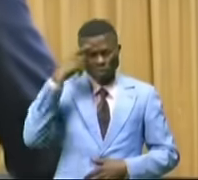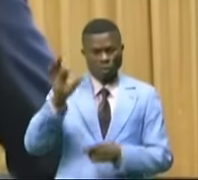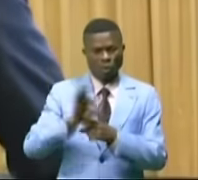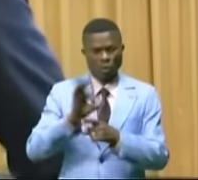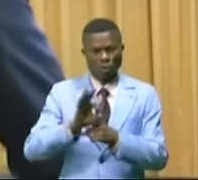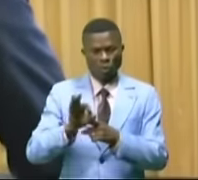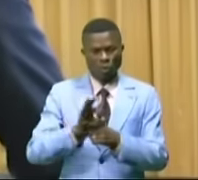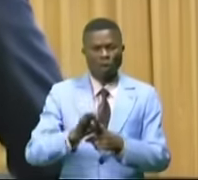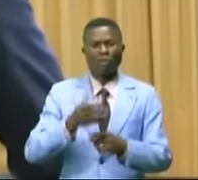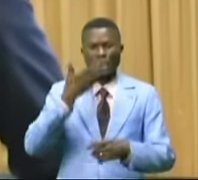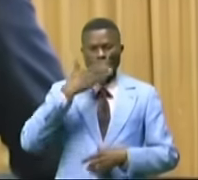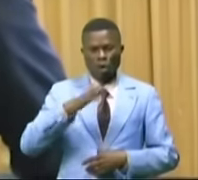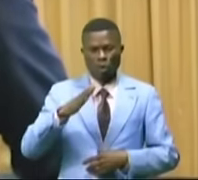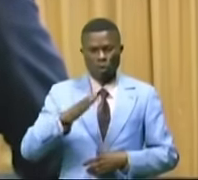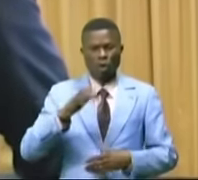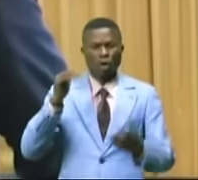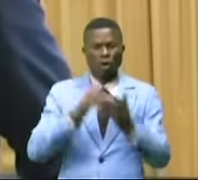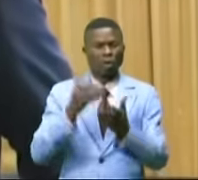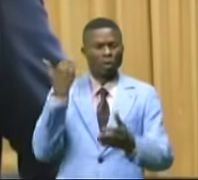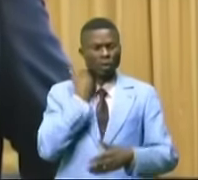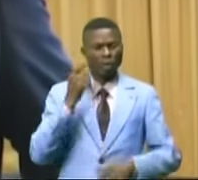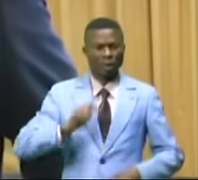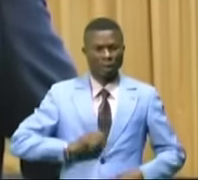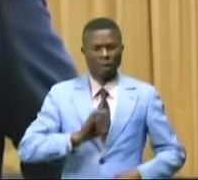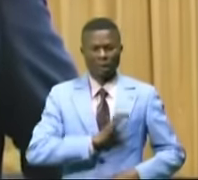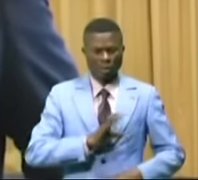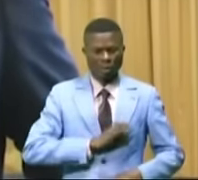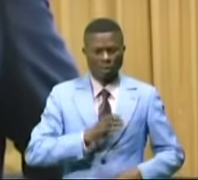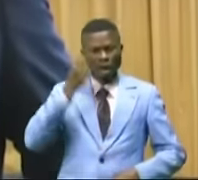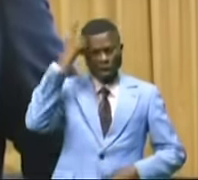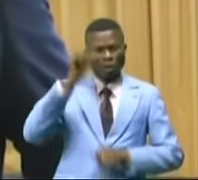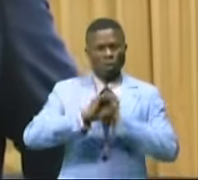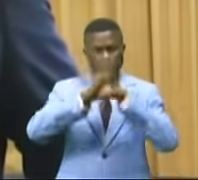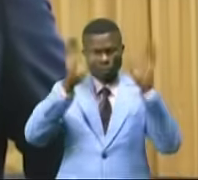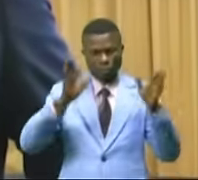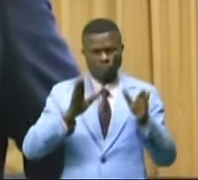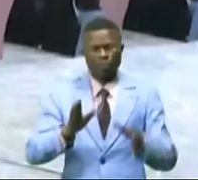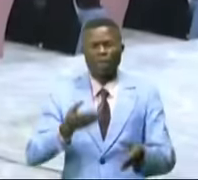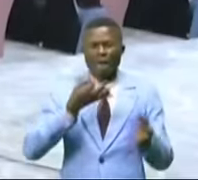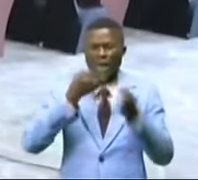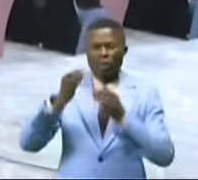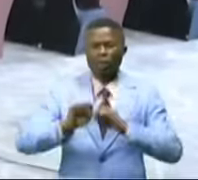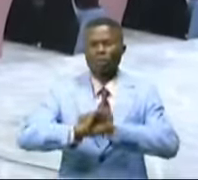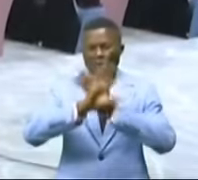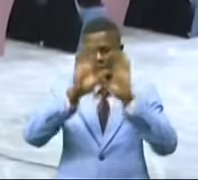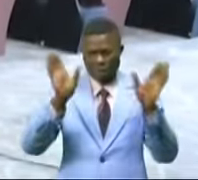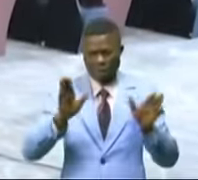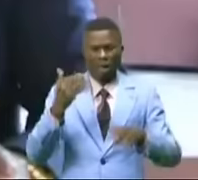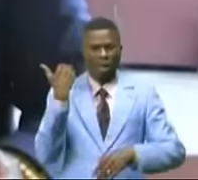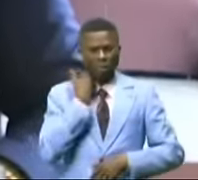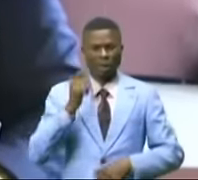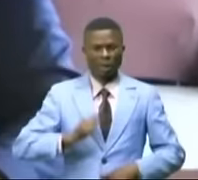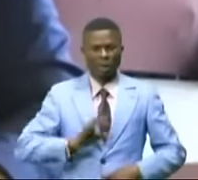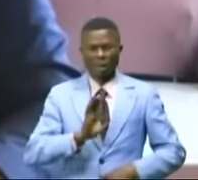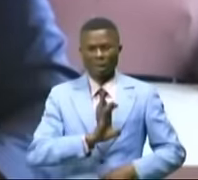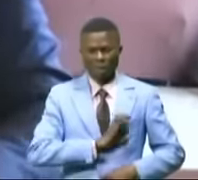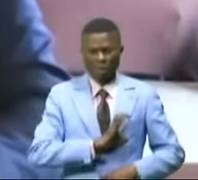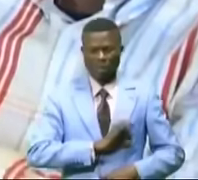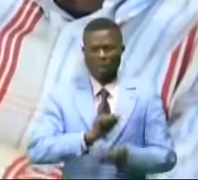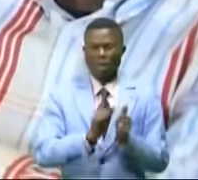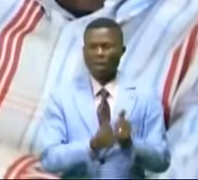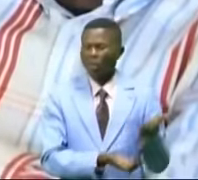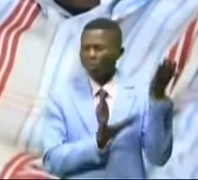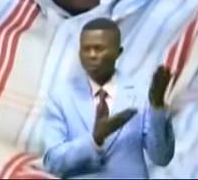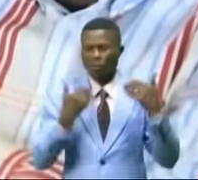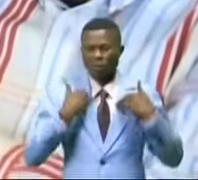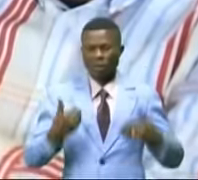l'information sanitaire liée à la tuberculose soit bien captée et bien transmise. La tuberculose reste un problème majeur de santé